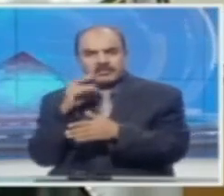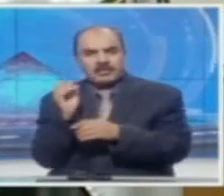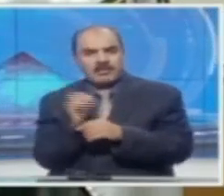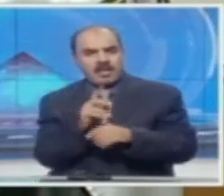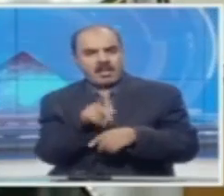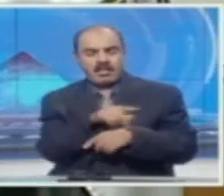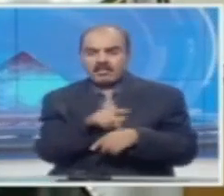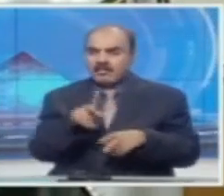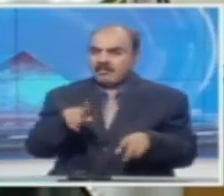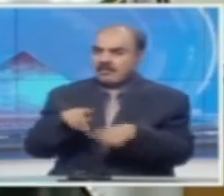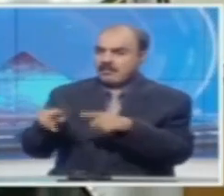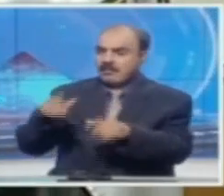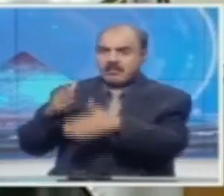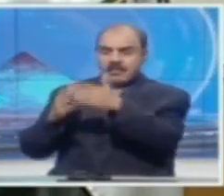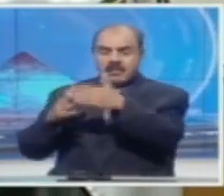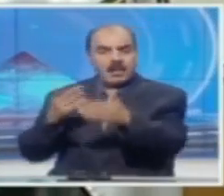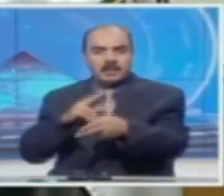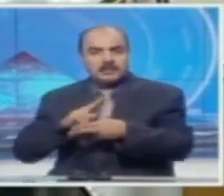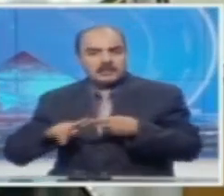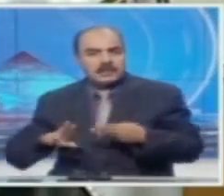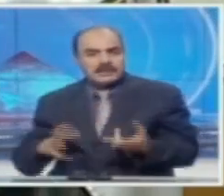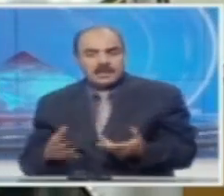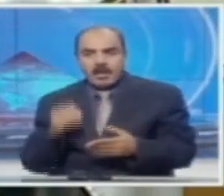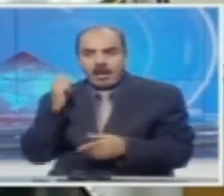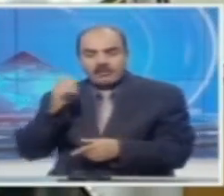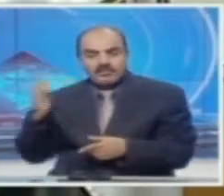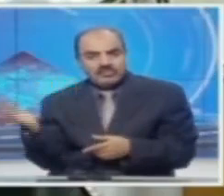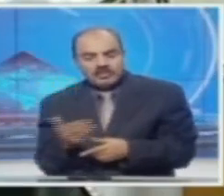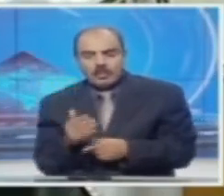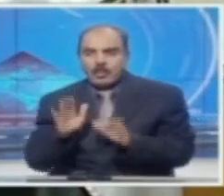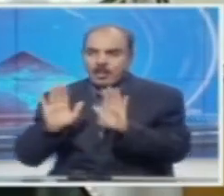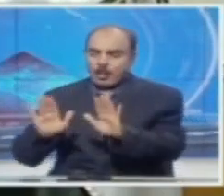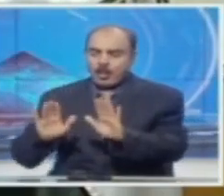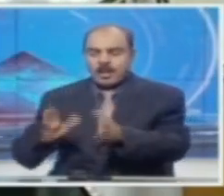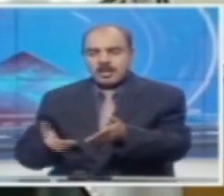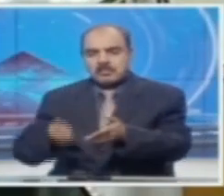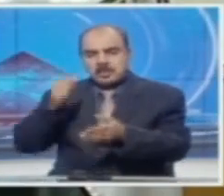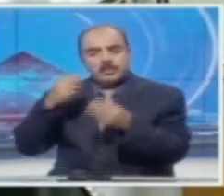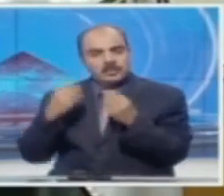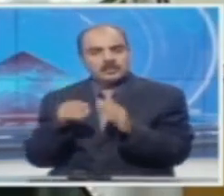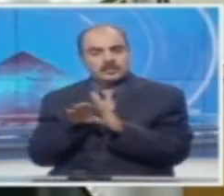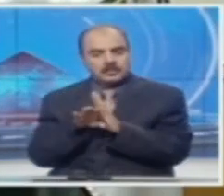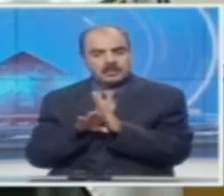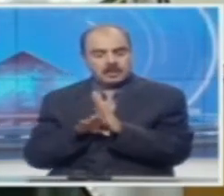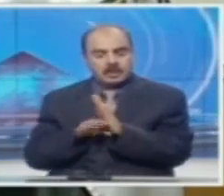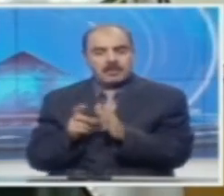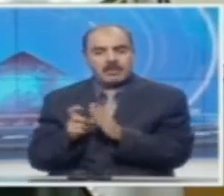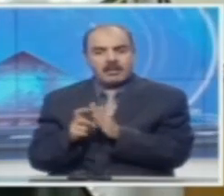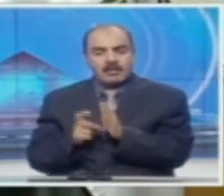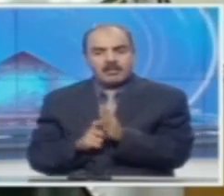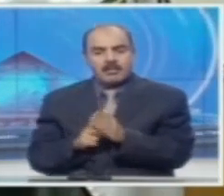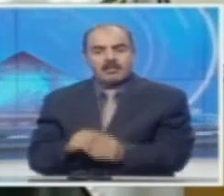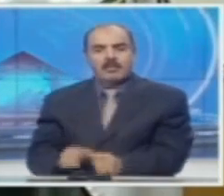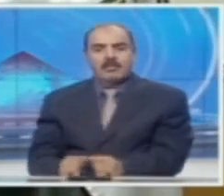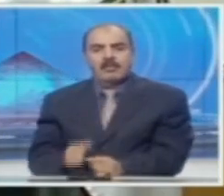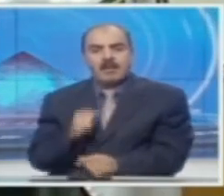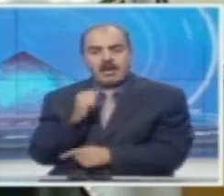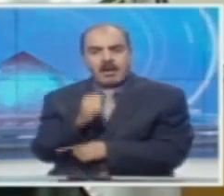المخالفات البناء والتصالح عليها، حيث أجاز مشروع القانون تقنين